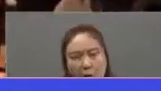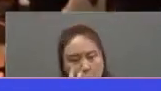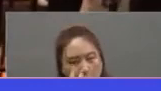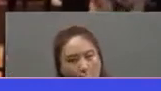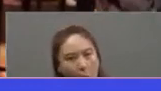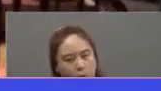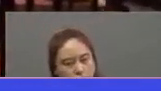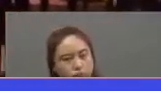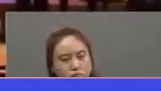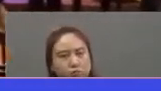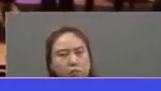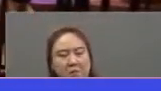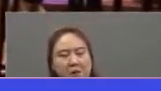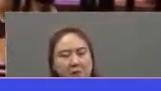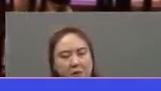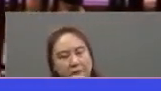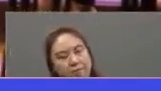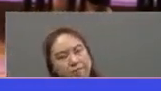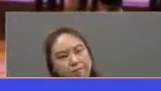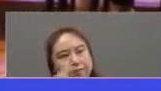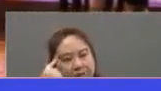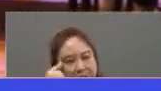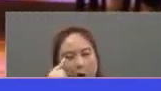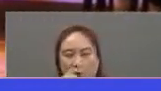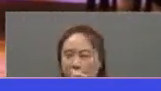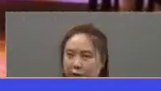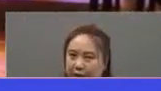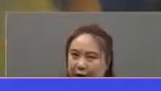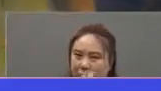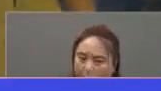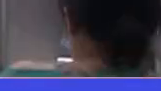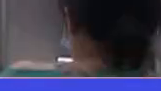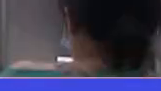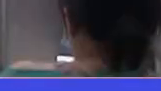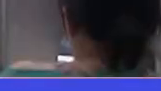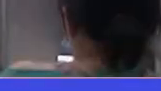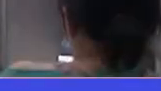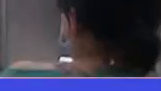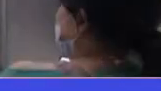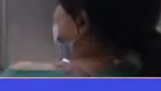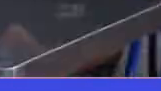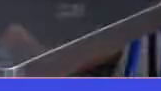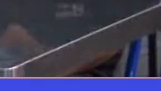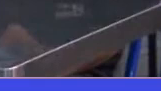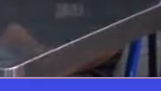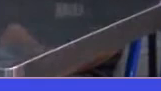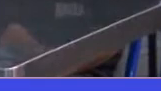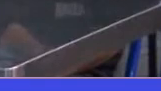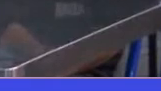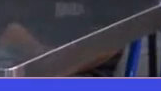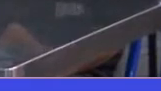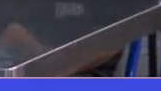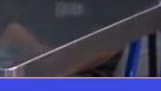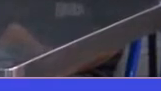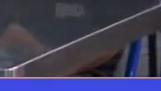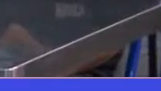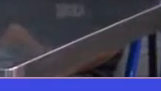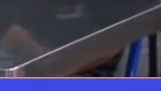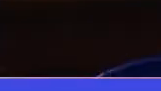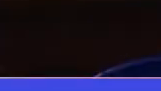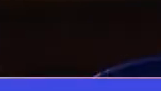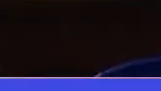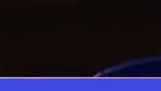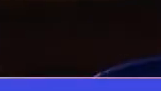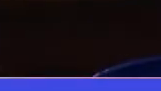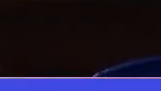ความเข้มงวดของการควบคุมและการผ่อนปรนมาตรการที่อาจยังไม่นำไปสู่ความสมดุลที่เหมาะสมรวมทั้งการแก้ไ